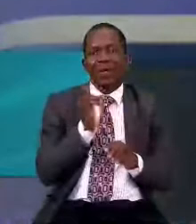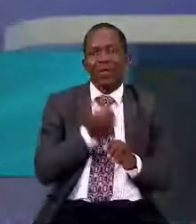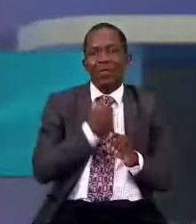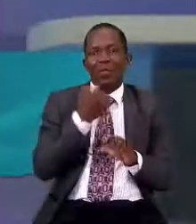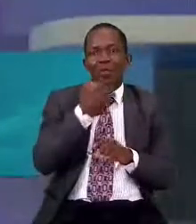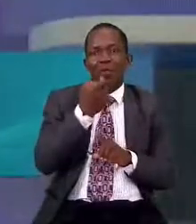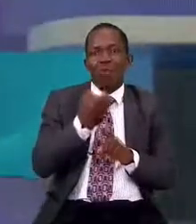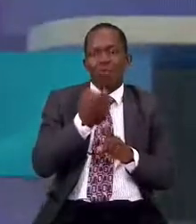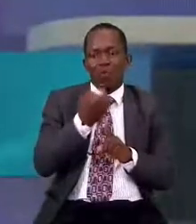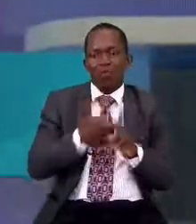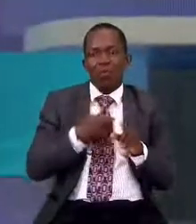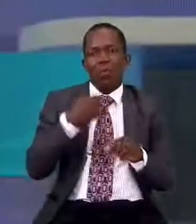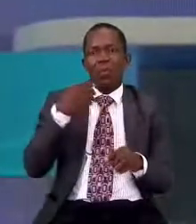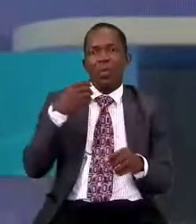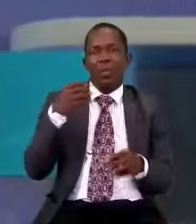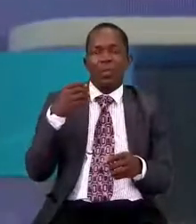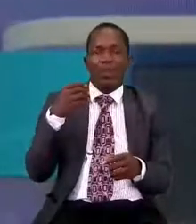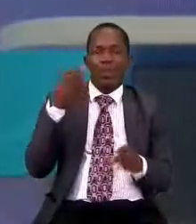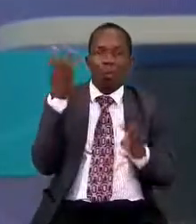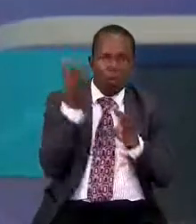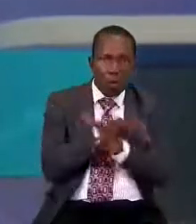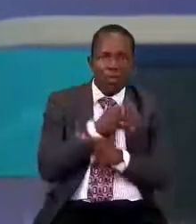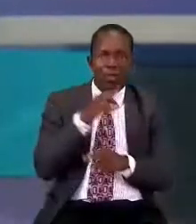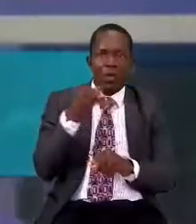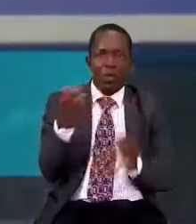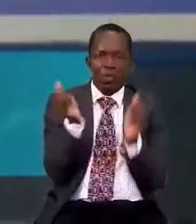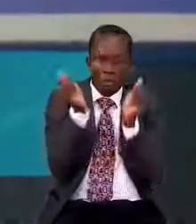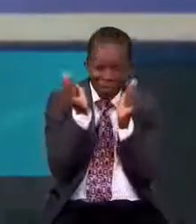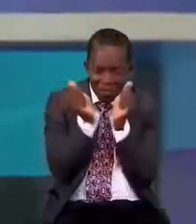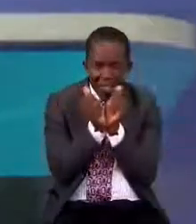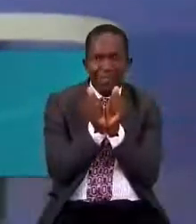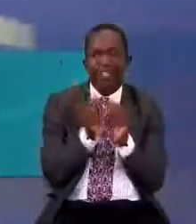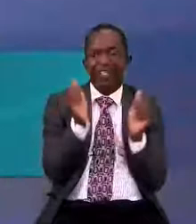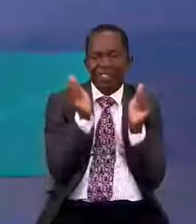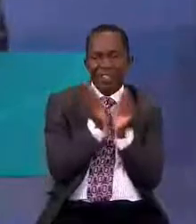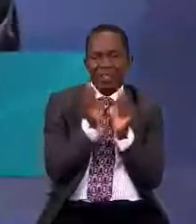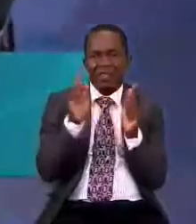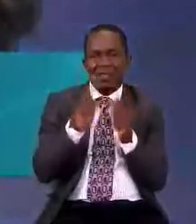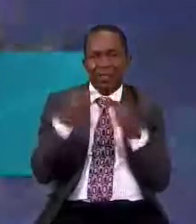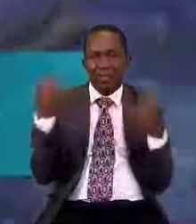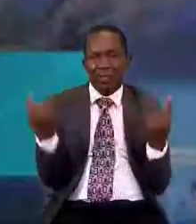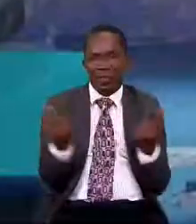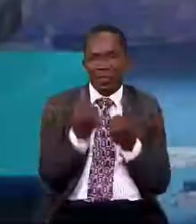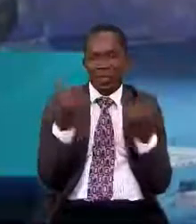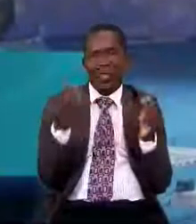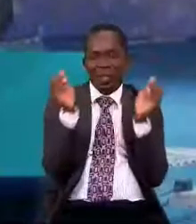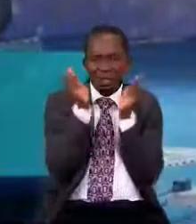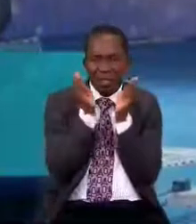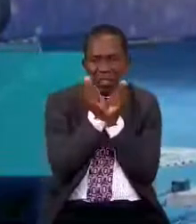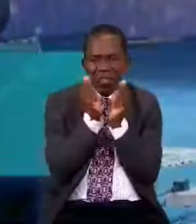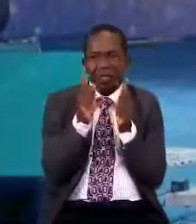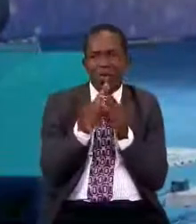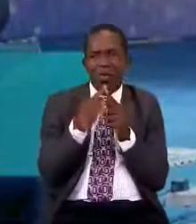Être esclave à Satan, au démon, être esclave à l'occultisme, être